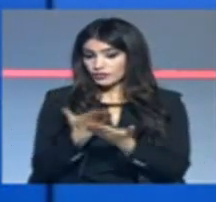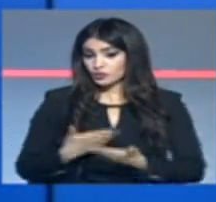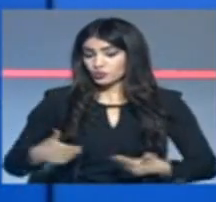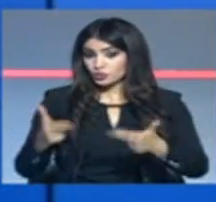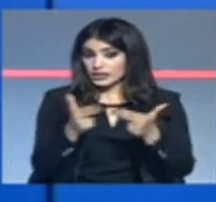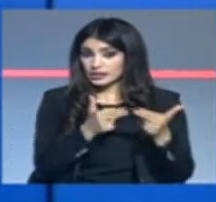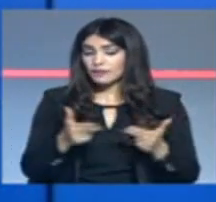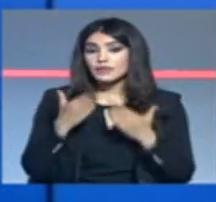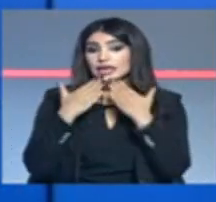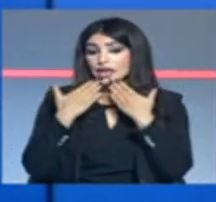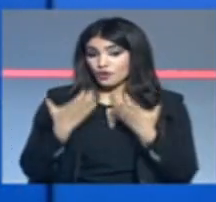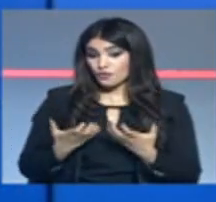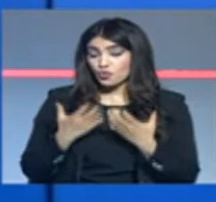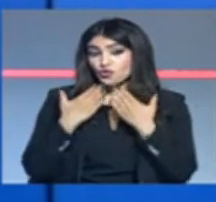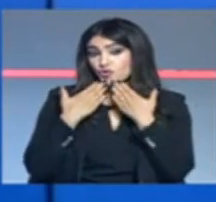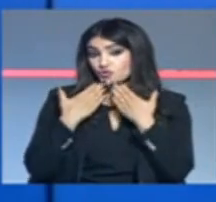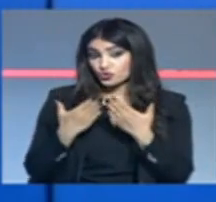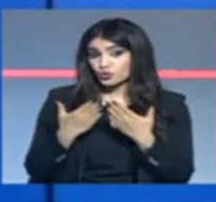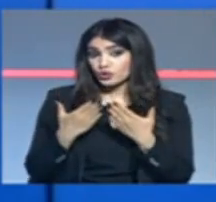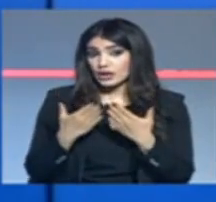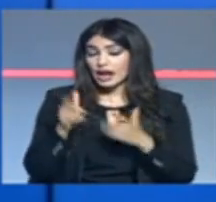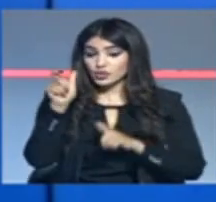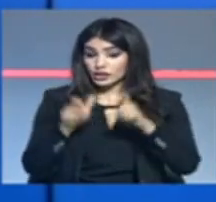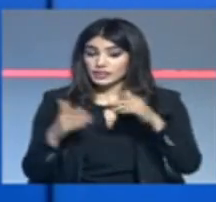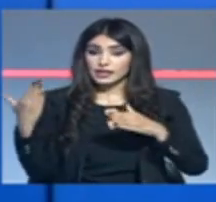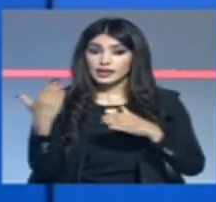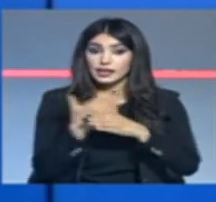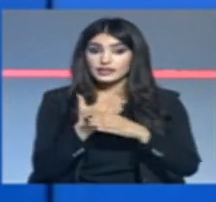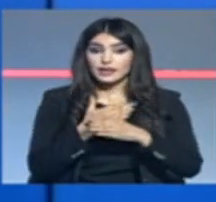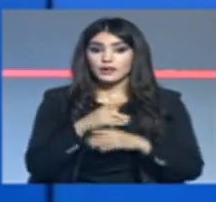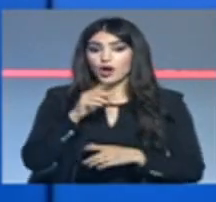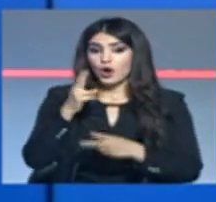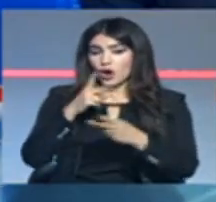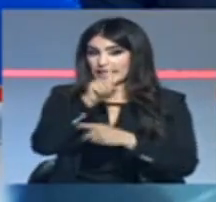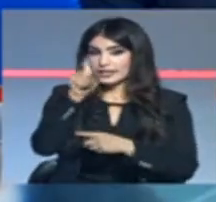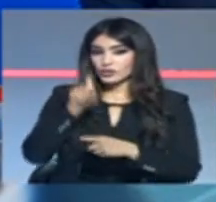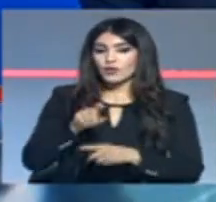نشكر اللي معناتها دخلوا الكل. هناك مناطق موبوءه